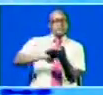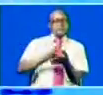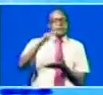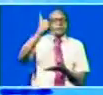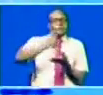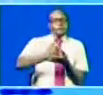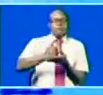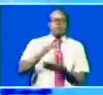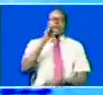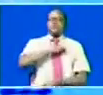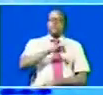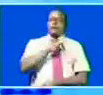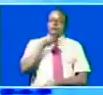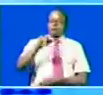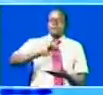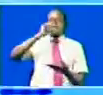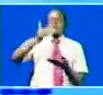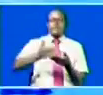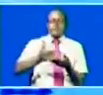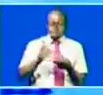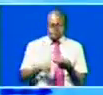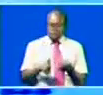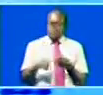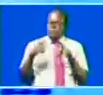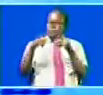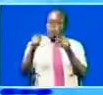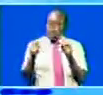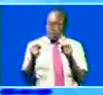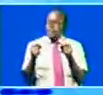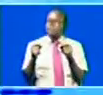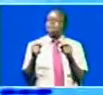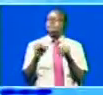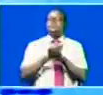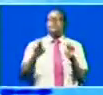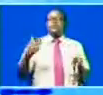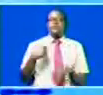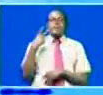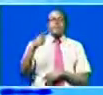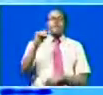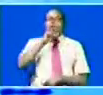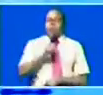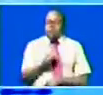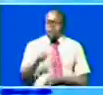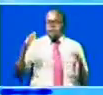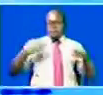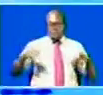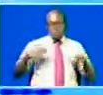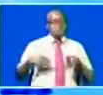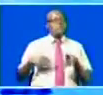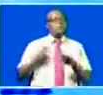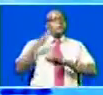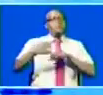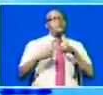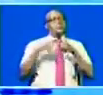ili waweze kufaidika na fedha hizo. Aidha, Mudhama amesema kwamba asingependa kuona wazee ambao wanaishi ama wameishi miaka